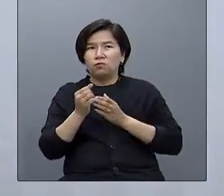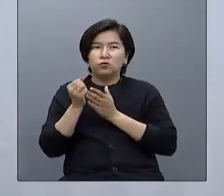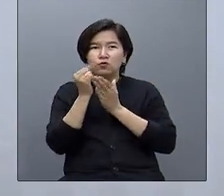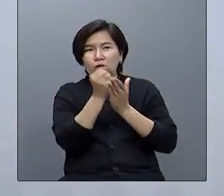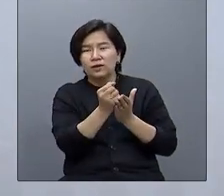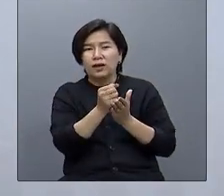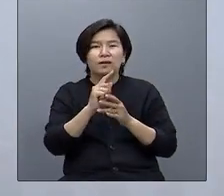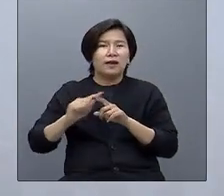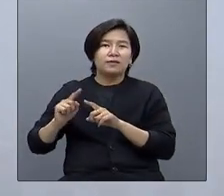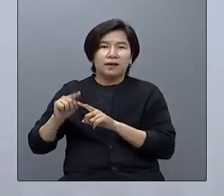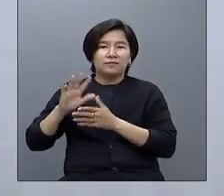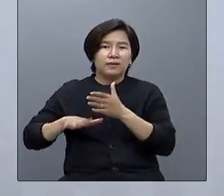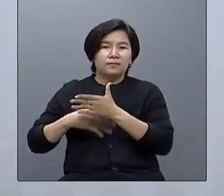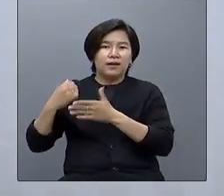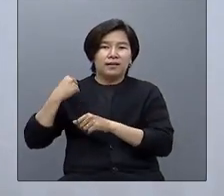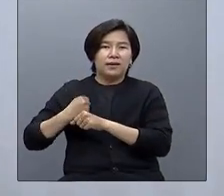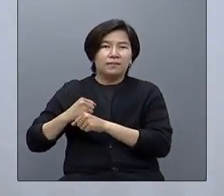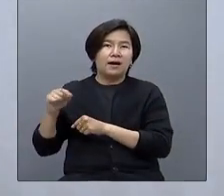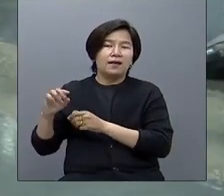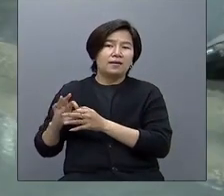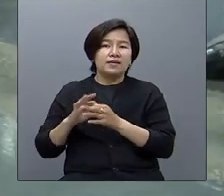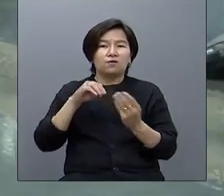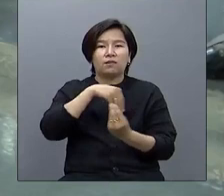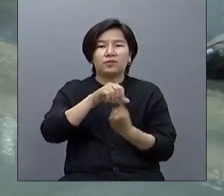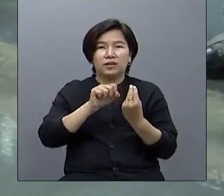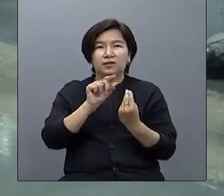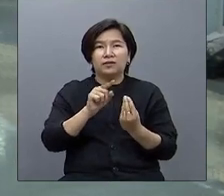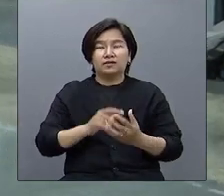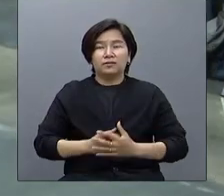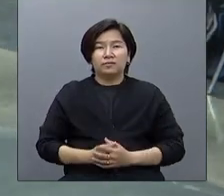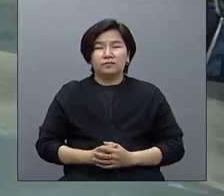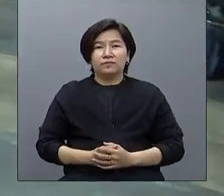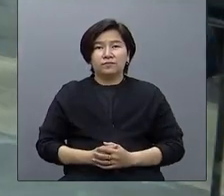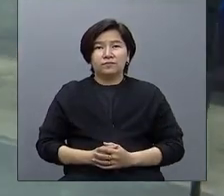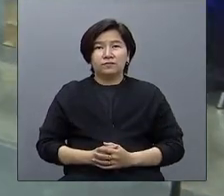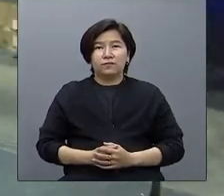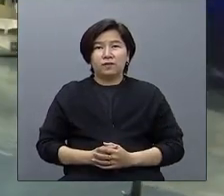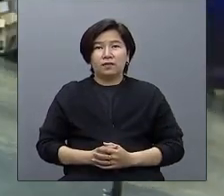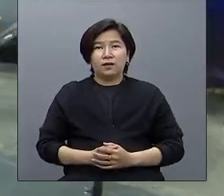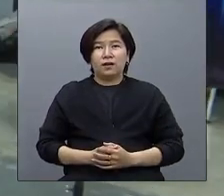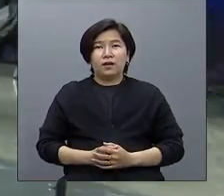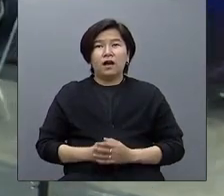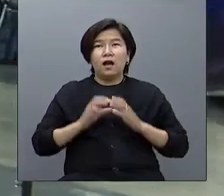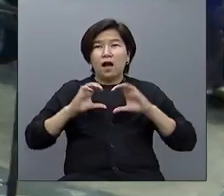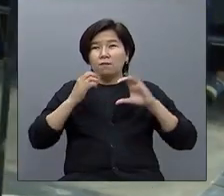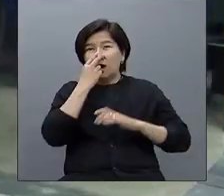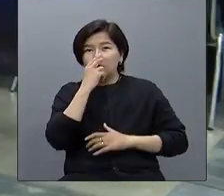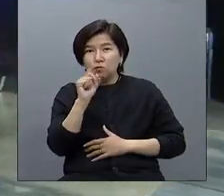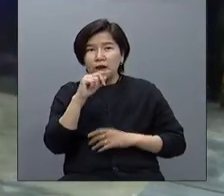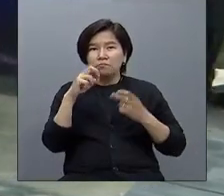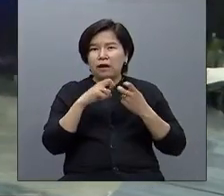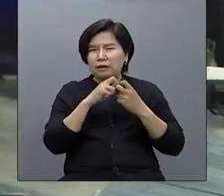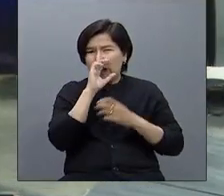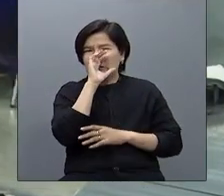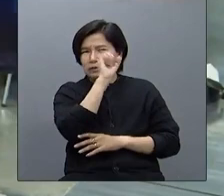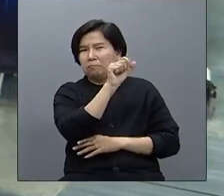คัญทางด้านเศรษฐกิจที่เกิดขึ้นในปัจจุบันนะครับ ปัจจุบันค่ะภาครัฐกำลังจับตาปัญหานี่นอกระบบอย่างใ